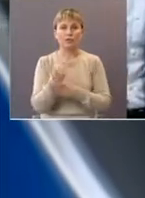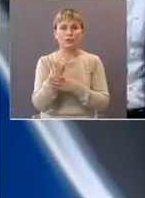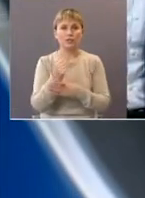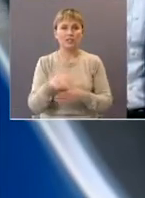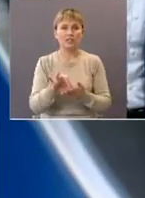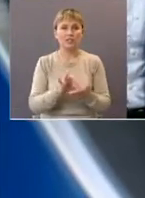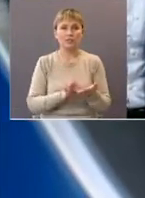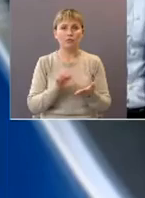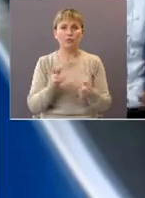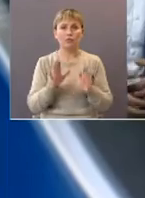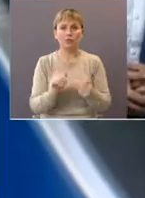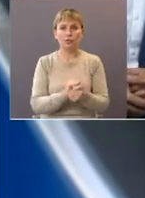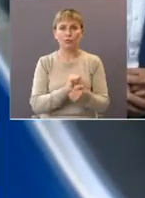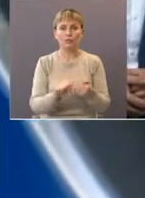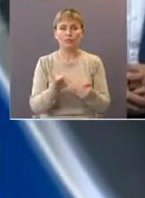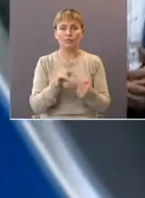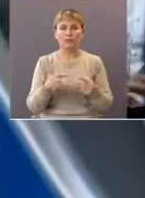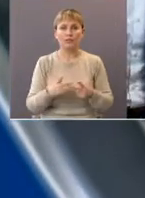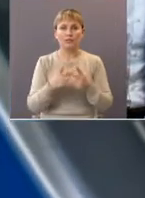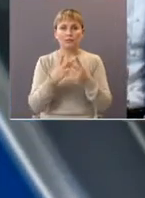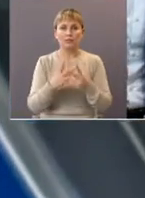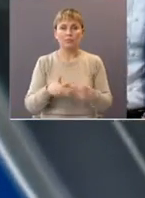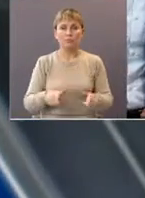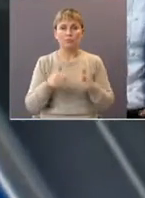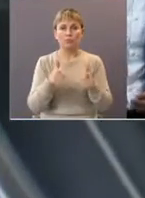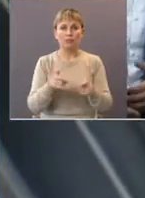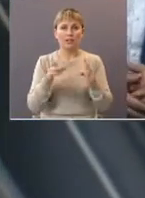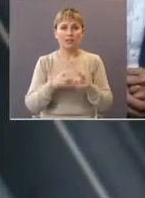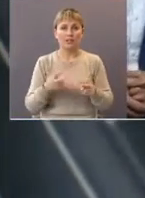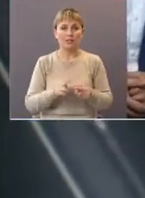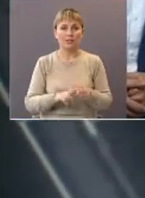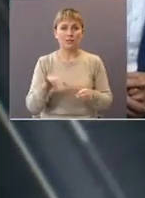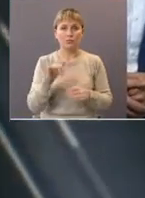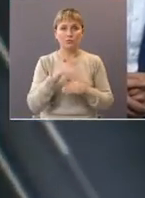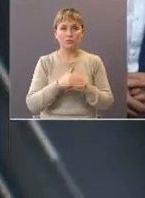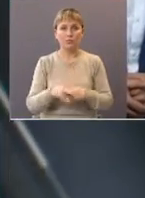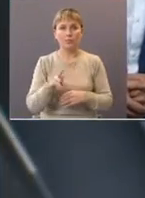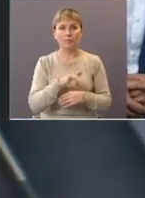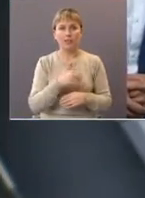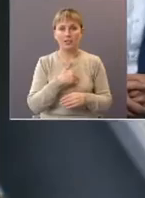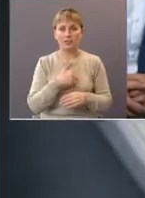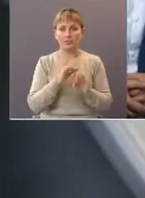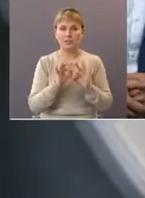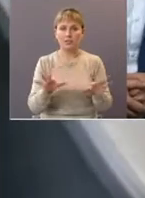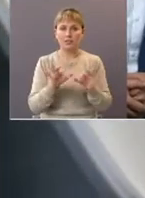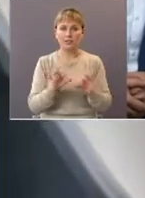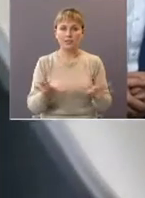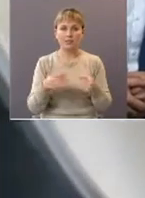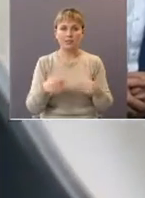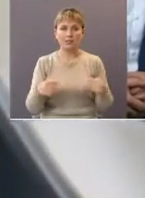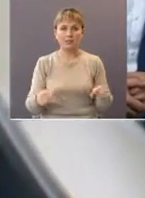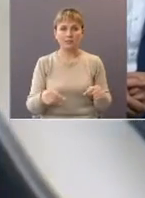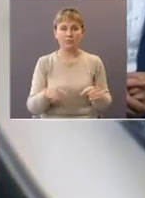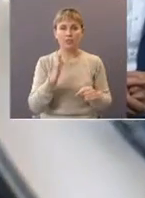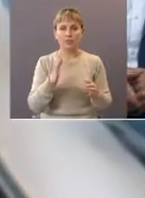практически сразу, как только документ из-за Курды поступил на рассмотрение. Этим субботним вечером мы намерены расставить все точки над «и» в